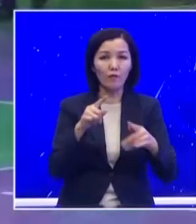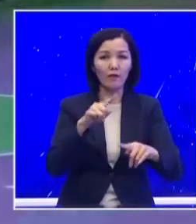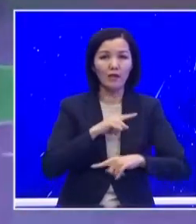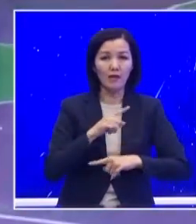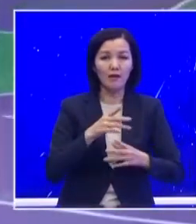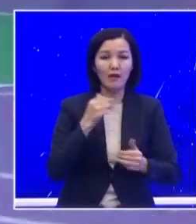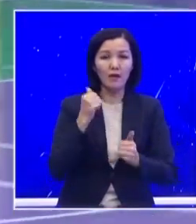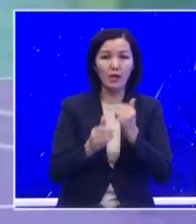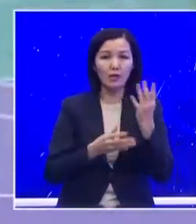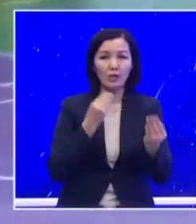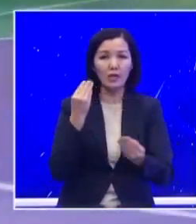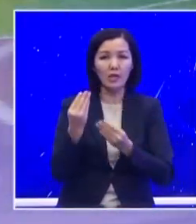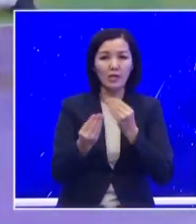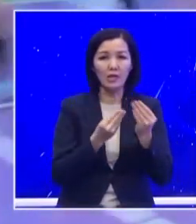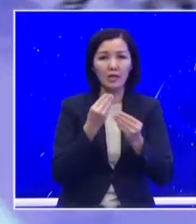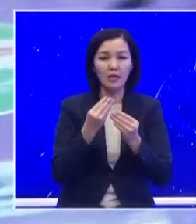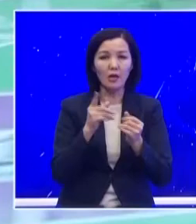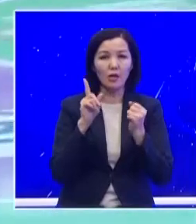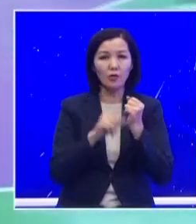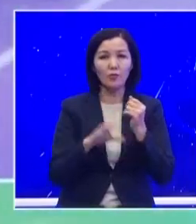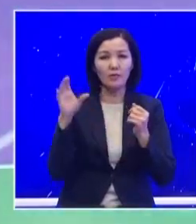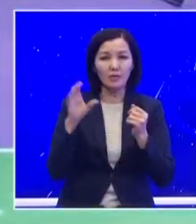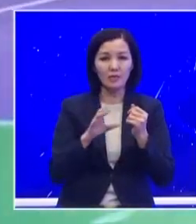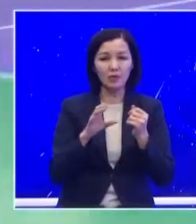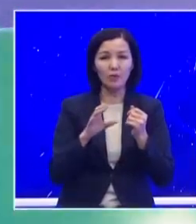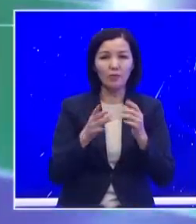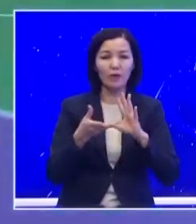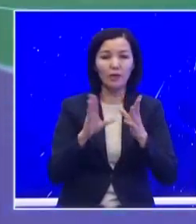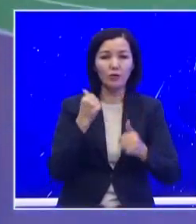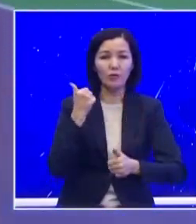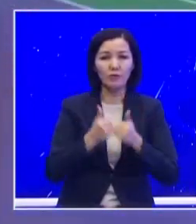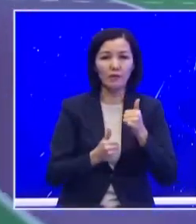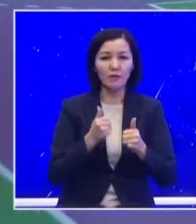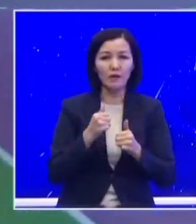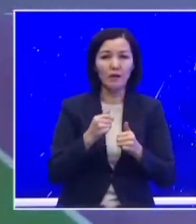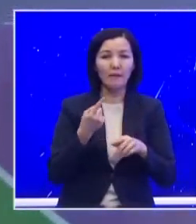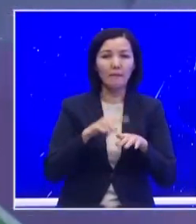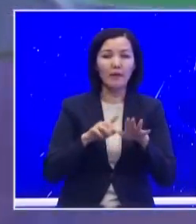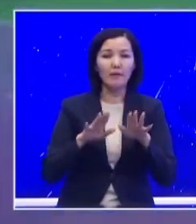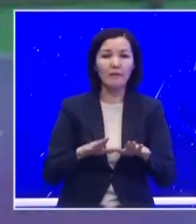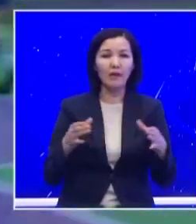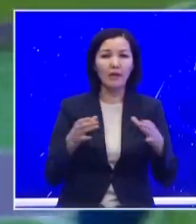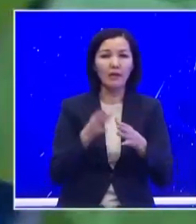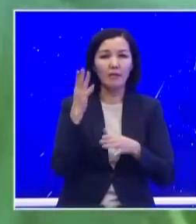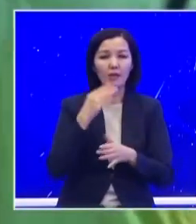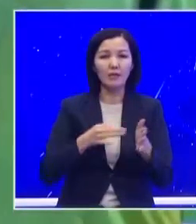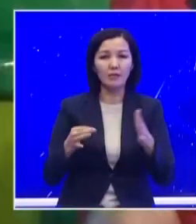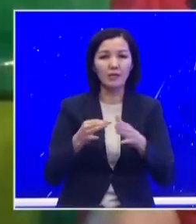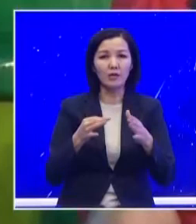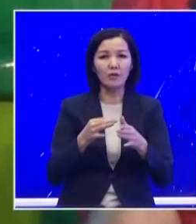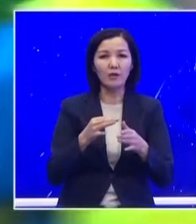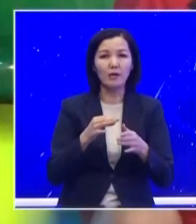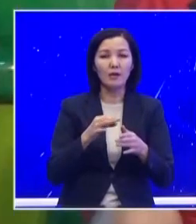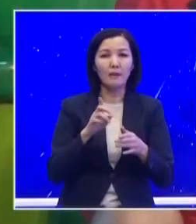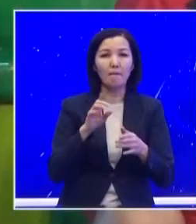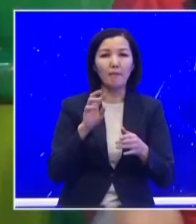в каждой из игр интрига сохранялась до последних секунд. Так, по итогам соревнования «Пальма первенства» досталась коллективу Алматинской области,